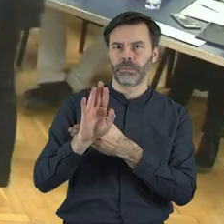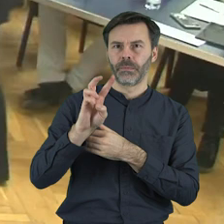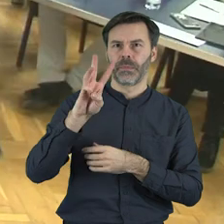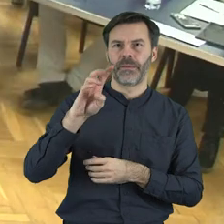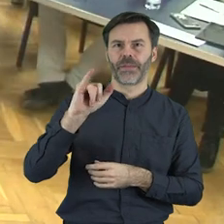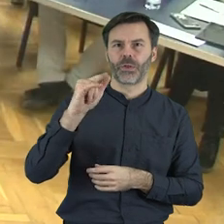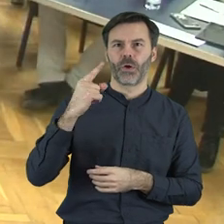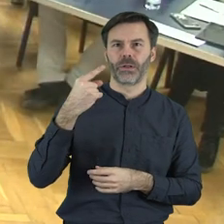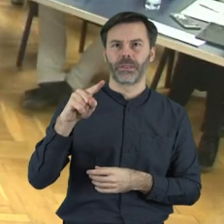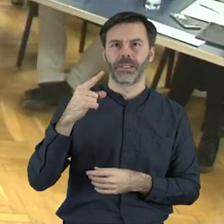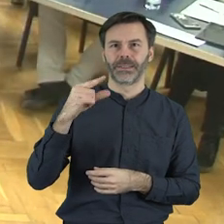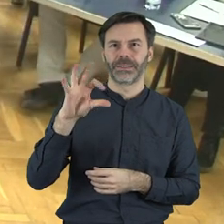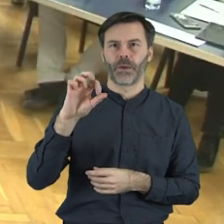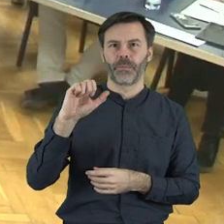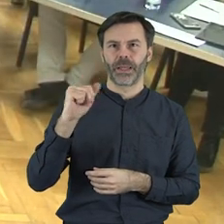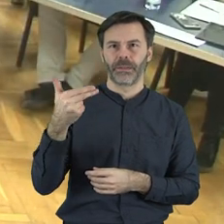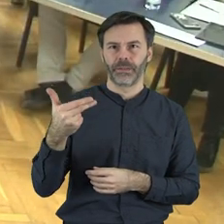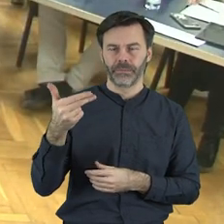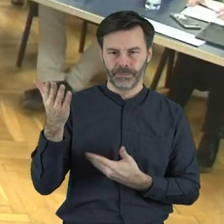Proszę bardzo.